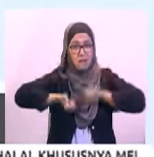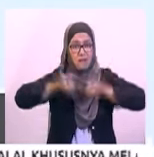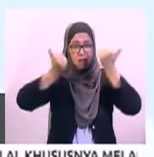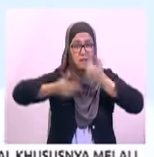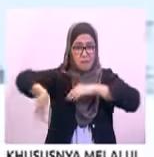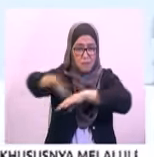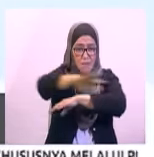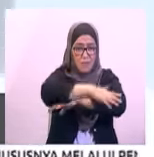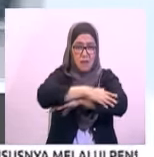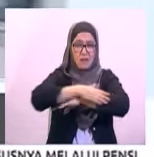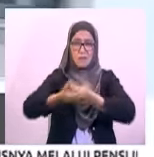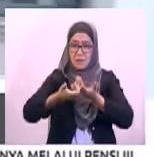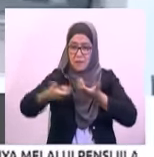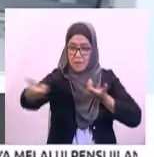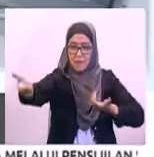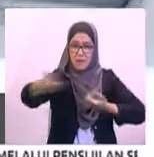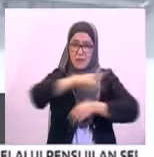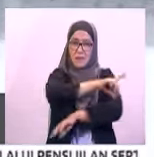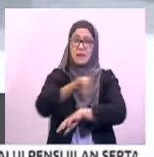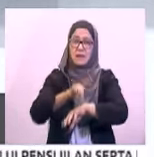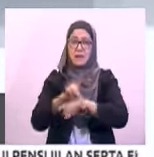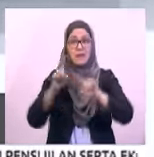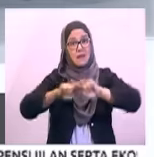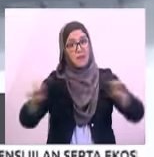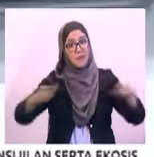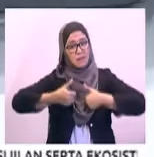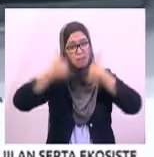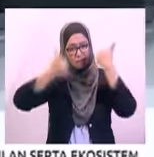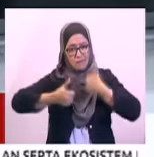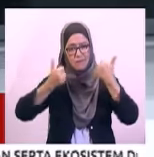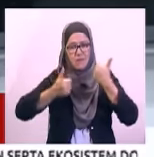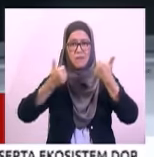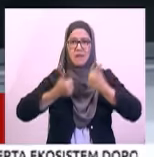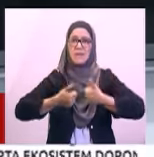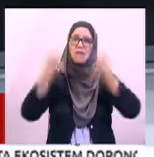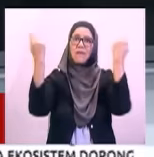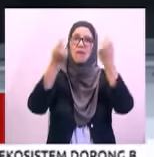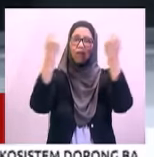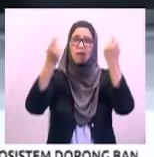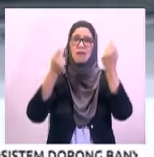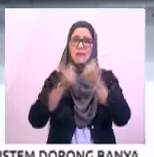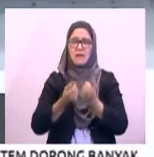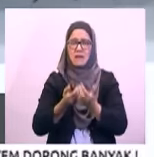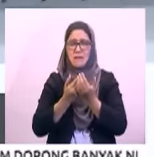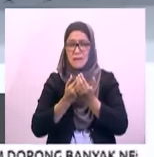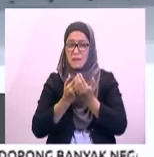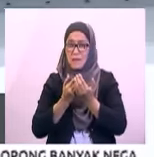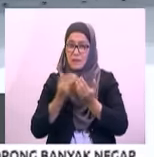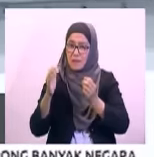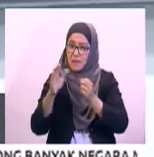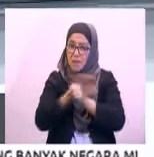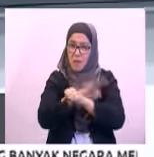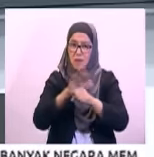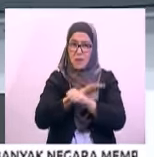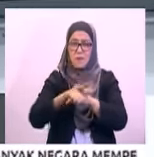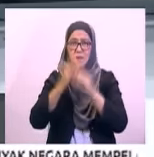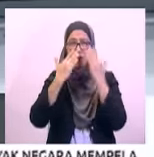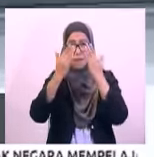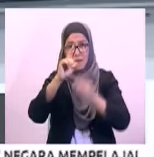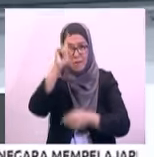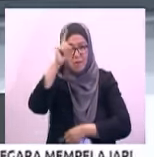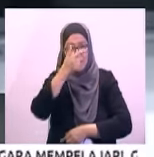daratan. Namun, Aidilfitri diraih dengan penuh kesyukuran. Ini kerana warga IPMM yang bertugas ini memahami bahawa tugas